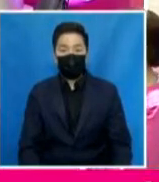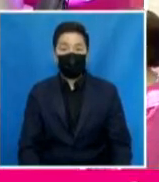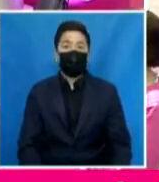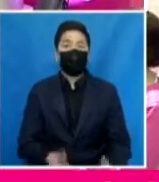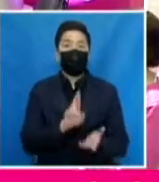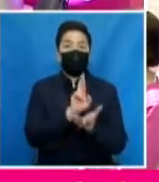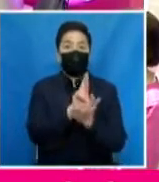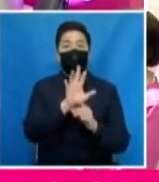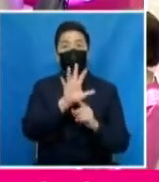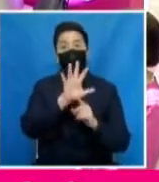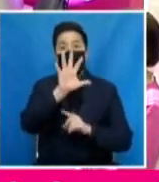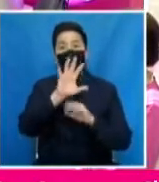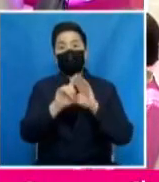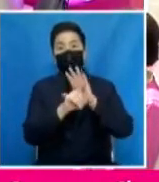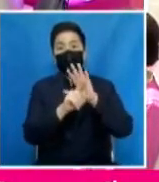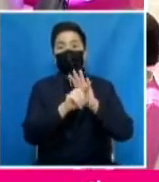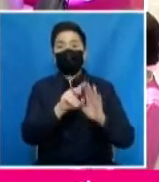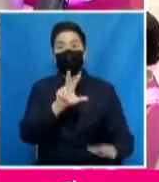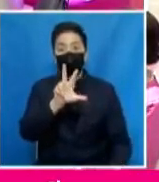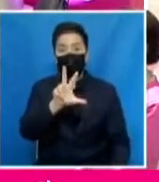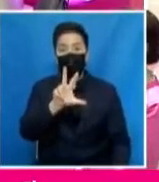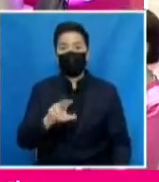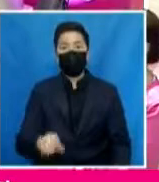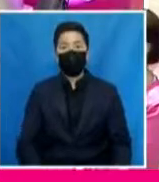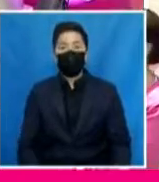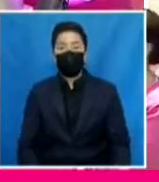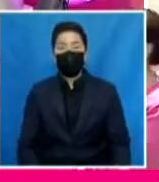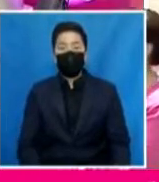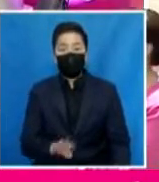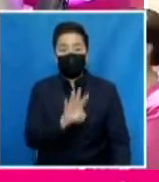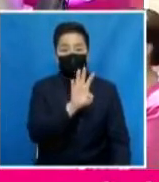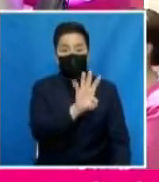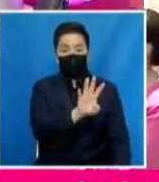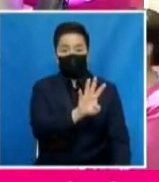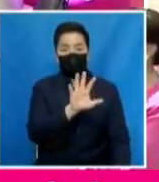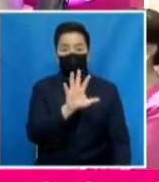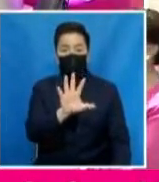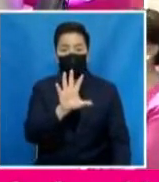2045284อันดับที่5หมุนครั้งที่3เลขที่ออก